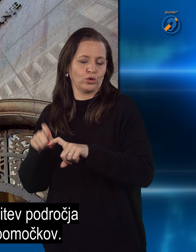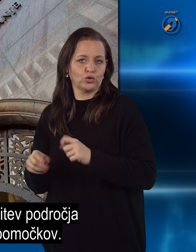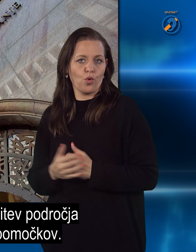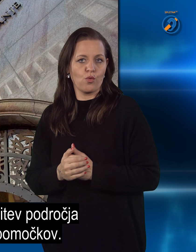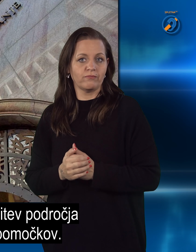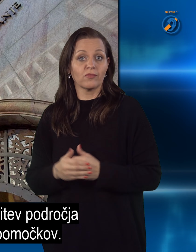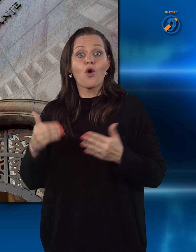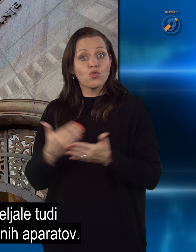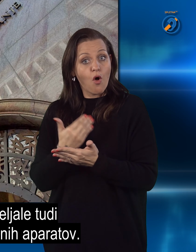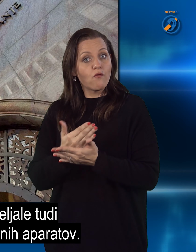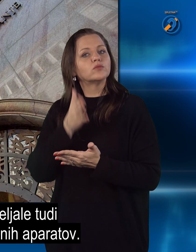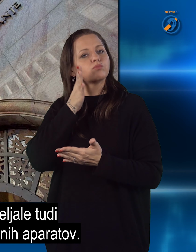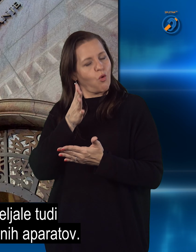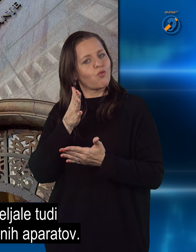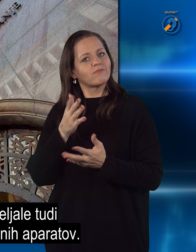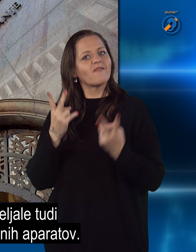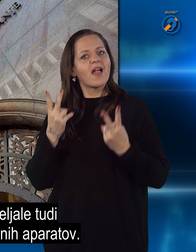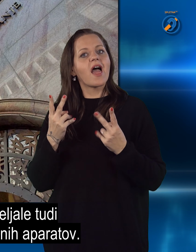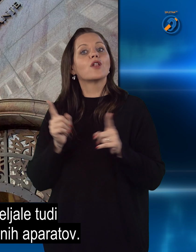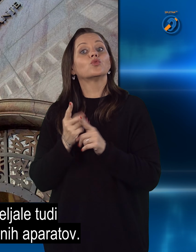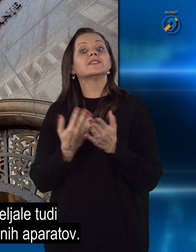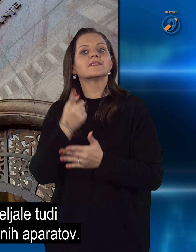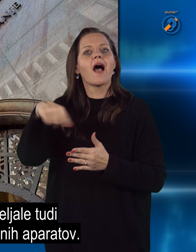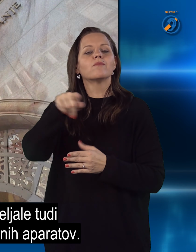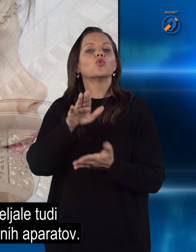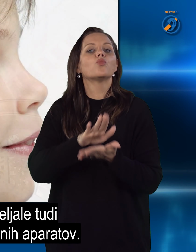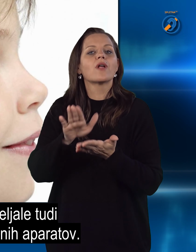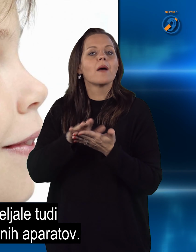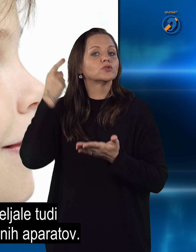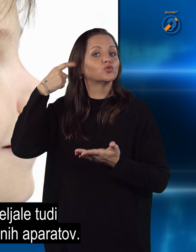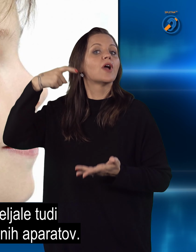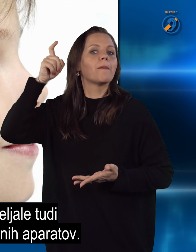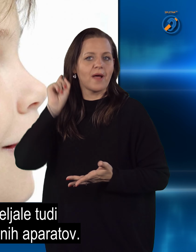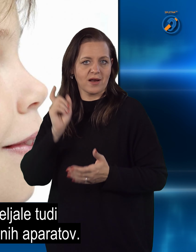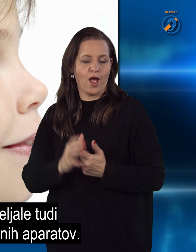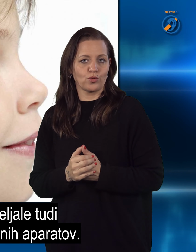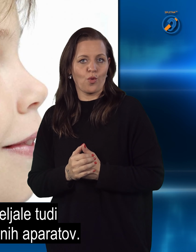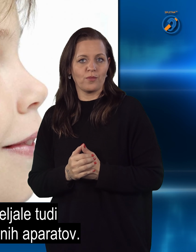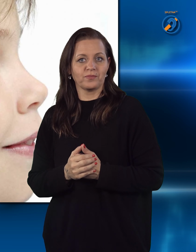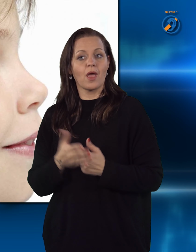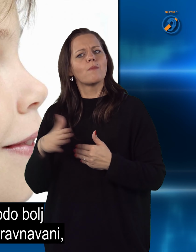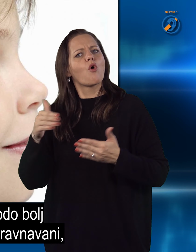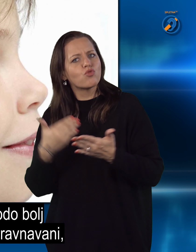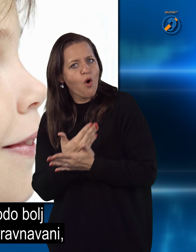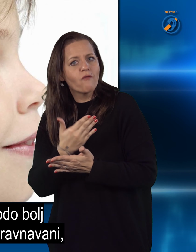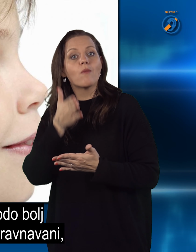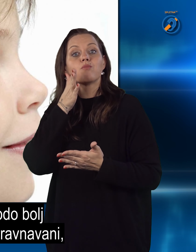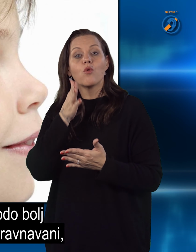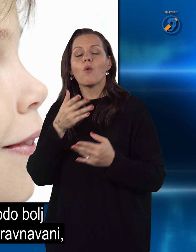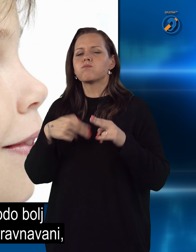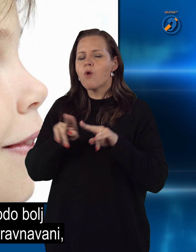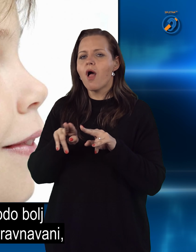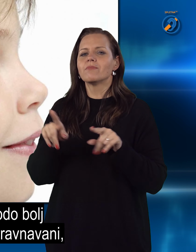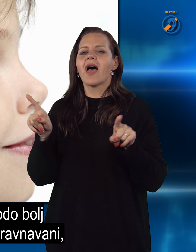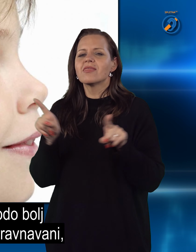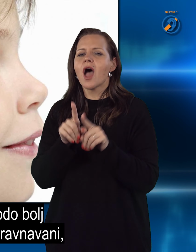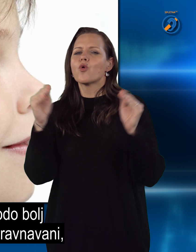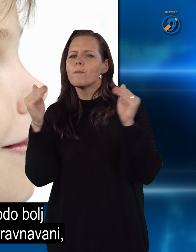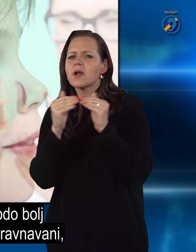pripomočkov. Novosti bodo veljale tudi za uporabnike slušnih aparatov. Po novem bodo bolj